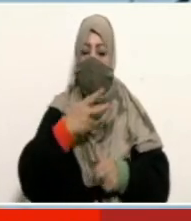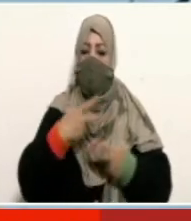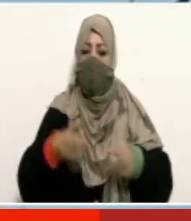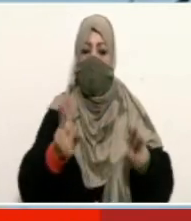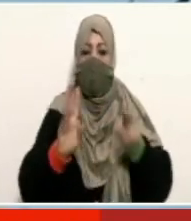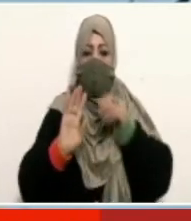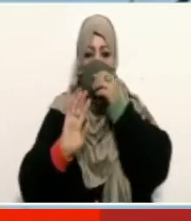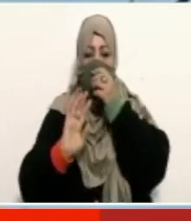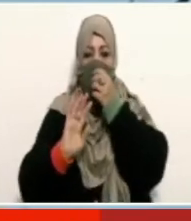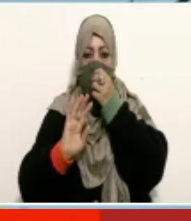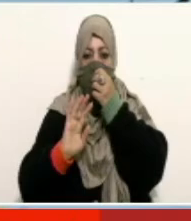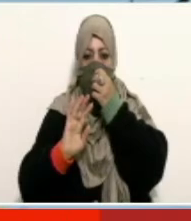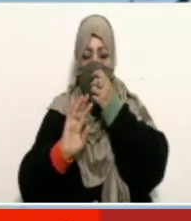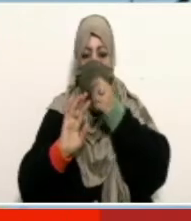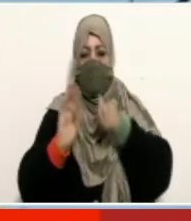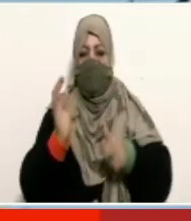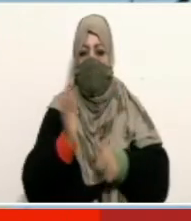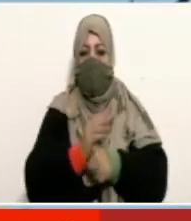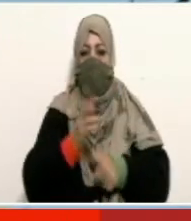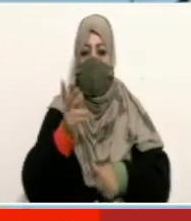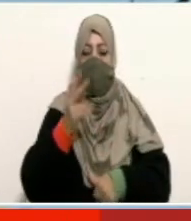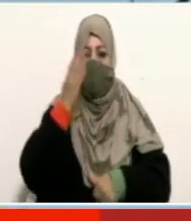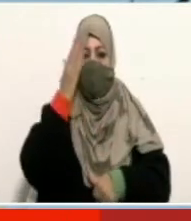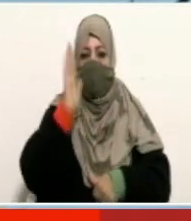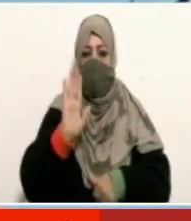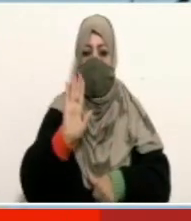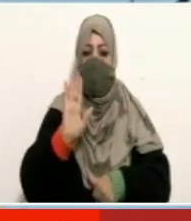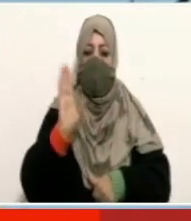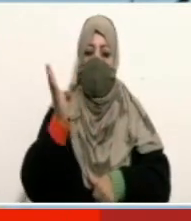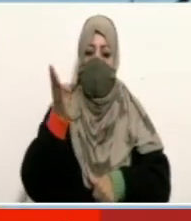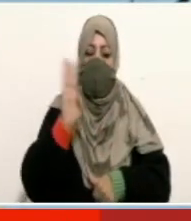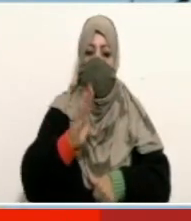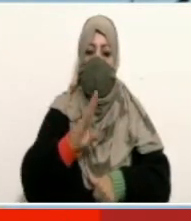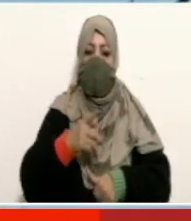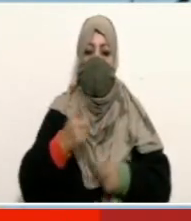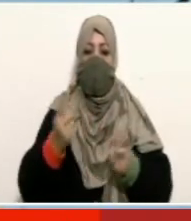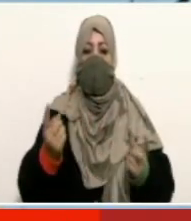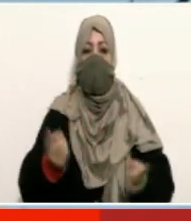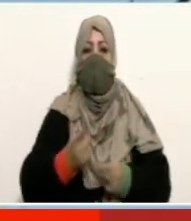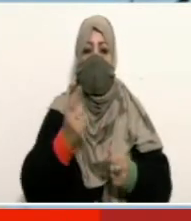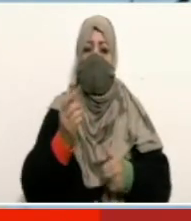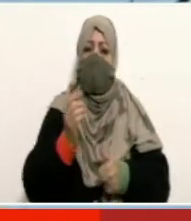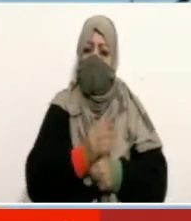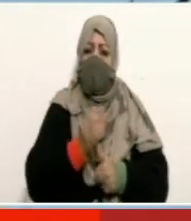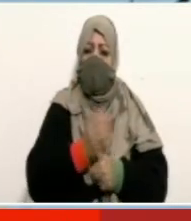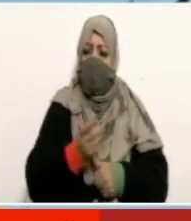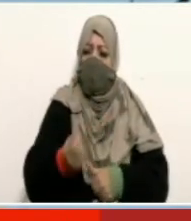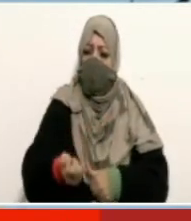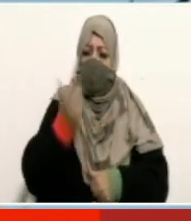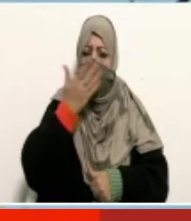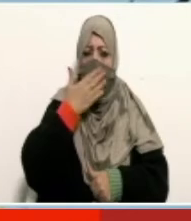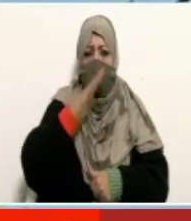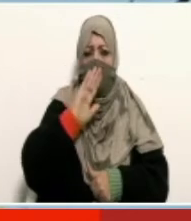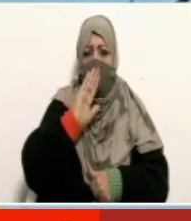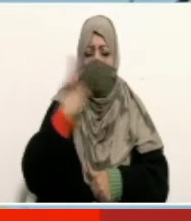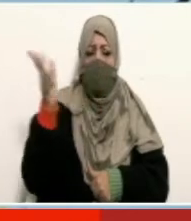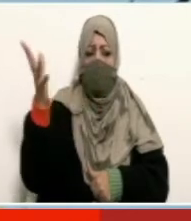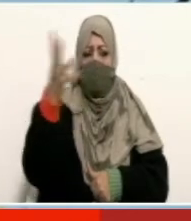وكذلك هو إذا كان يعني متيسر له الدخول وبالإمكان يعني أموره متيسرة، نقول بمسكنه بكذا